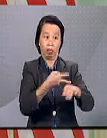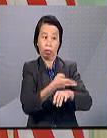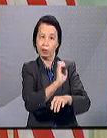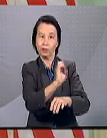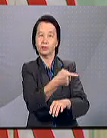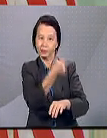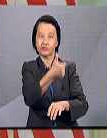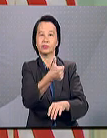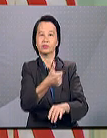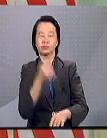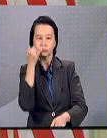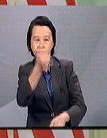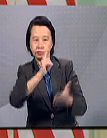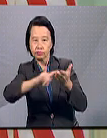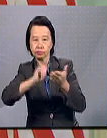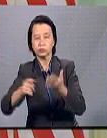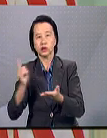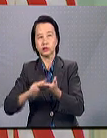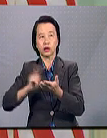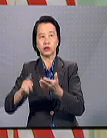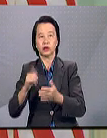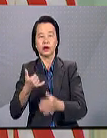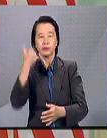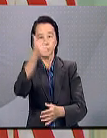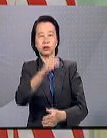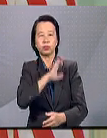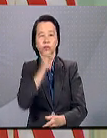tersebut. Secara kadang-kadang membuat spot check,